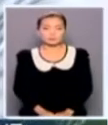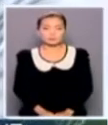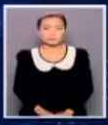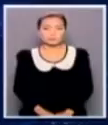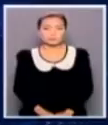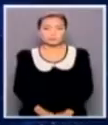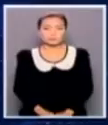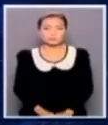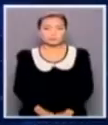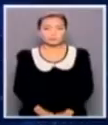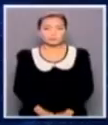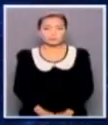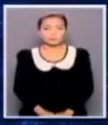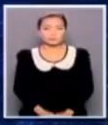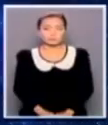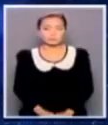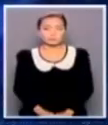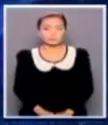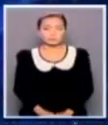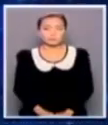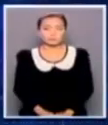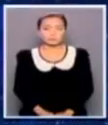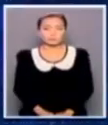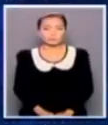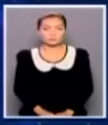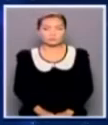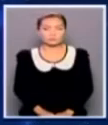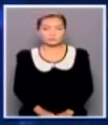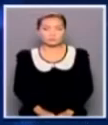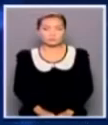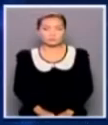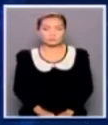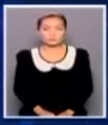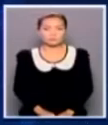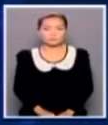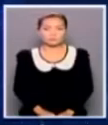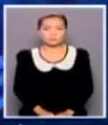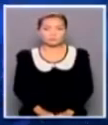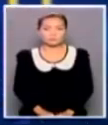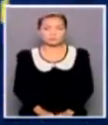Зейнер Ғали, Артур Ботпанов, Атырау телеарнасы.